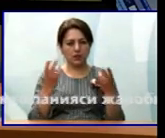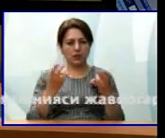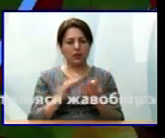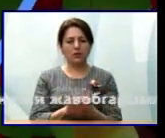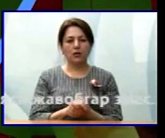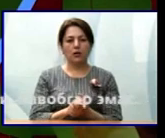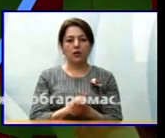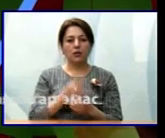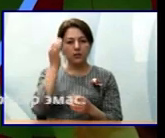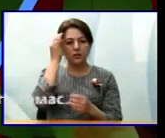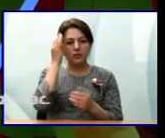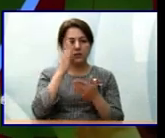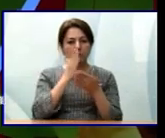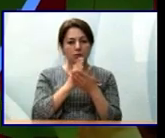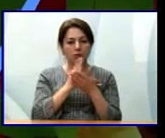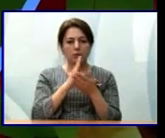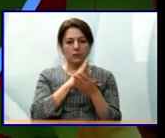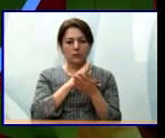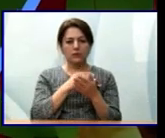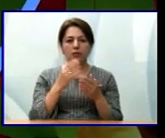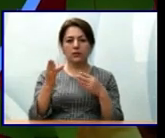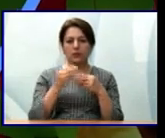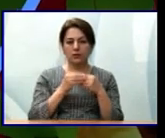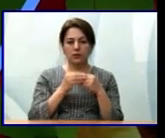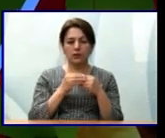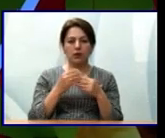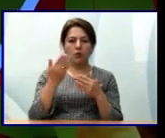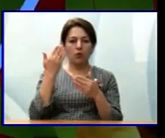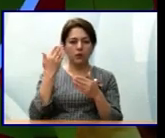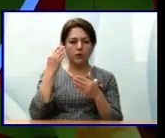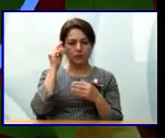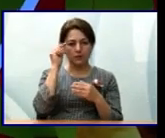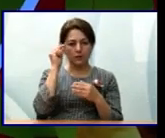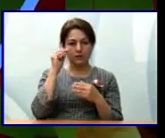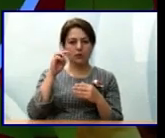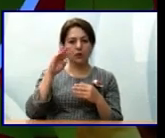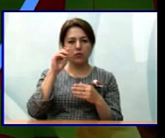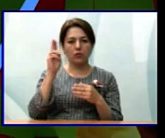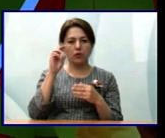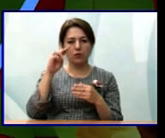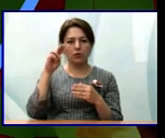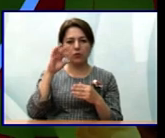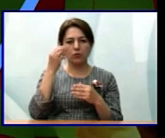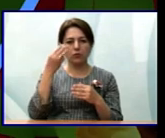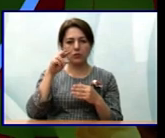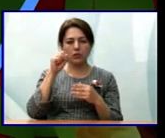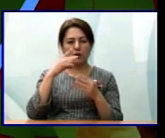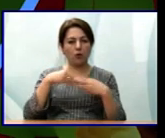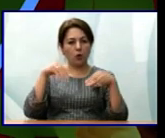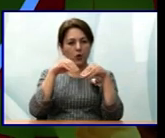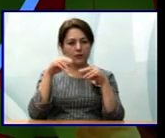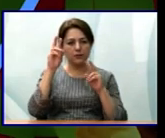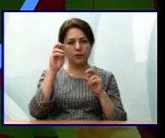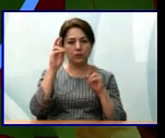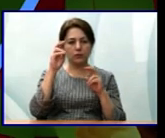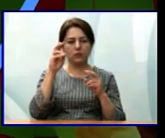olamiz. Esingizda bo'lsa, biz sizlar bilan o'tgan darsda tokdoshlar oilasi mavzusi